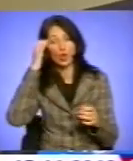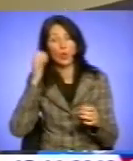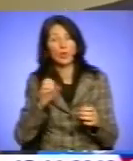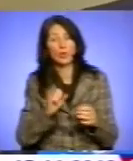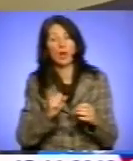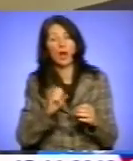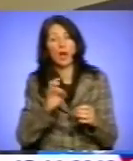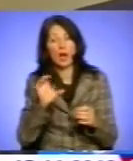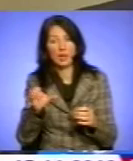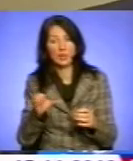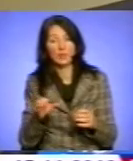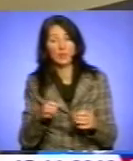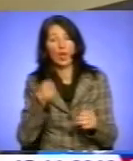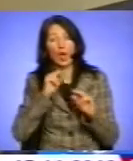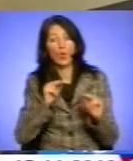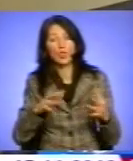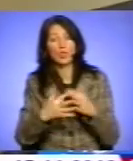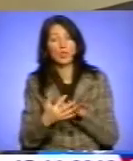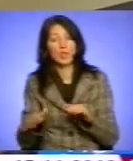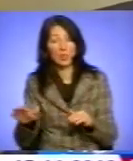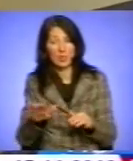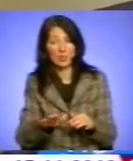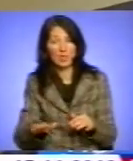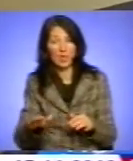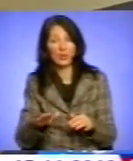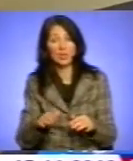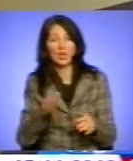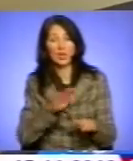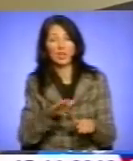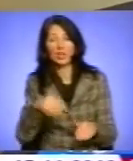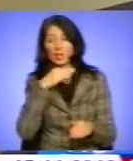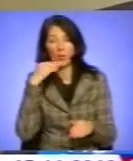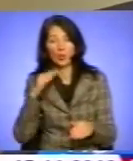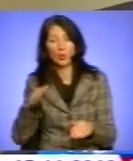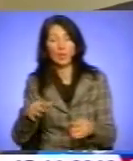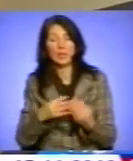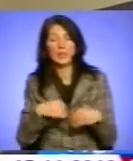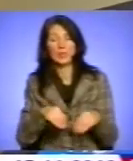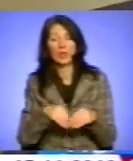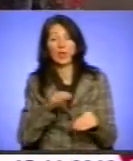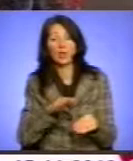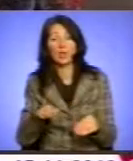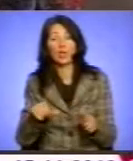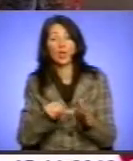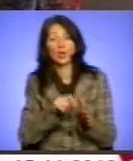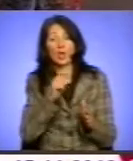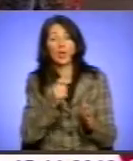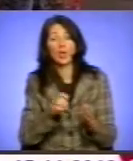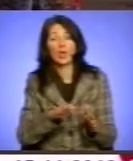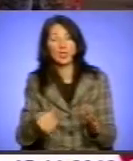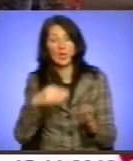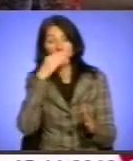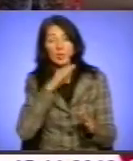сільській місцевості, діти з багатодітних сімей, діти учасників бойових дії, які загинули. З 1 жовтня